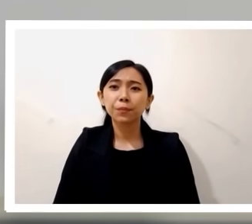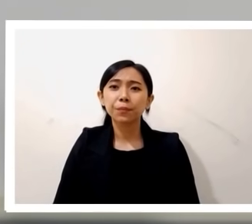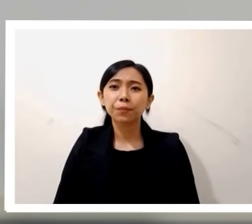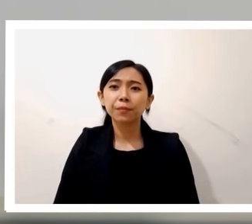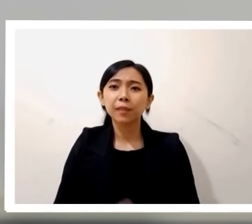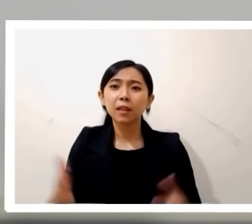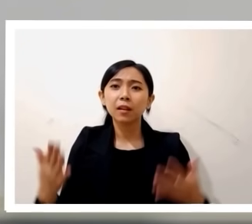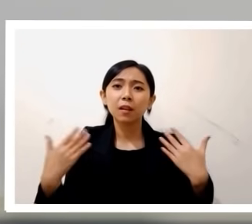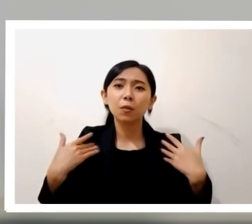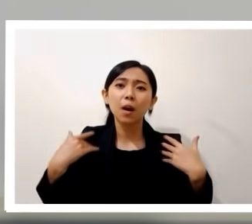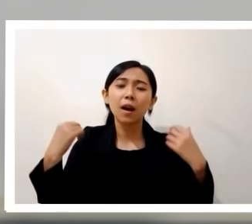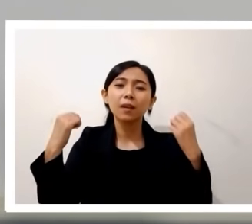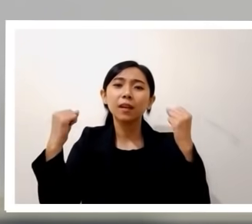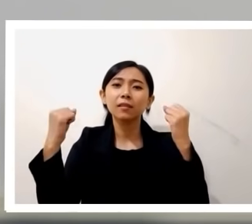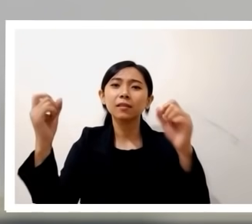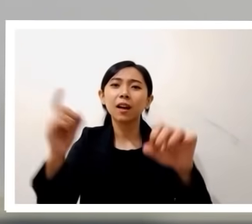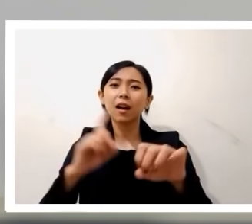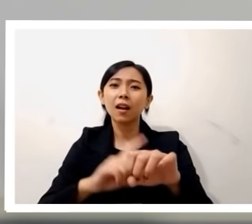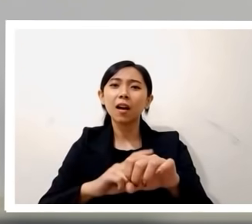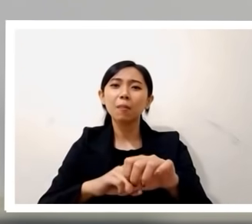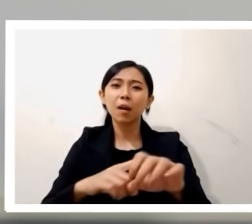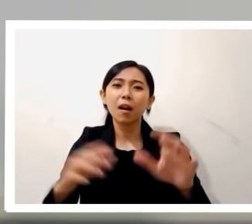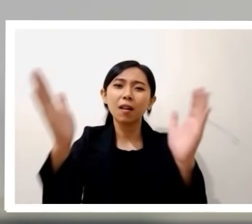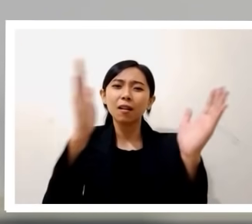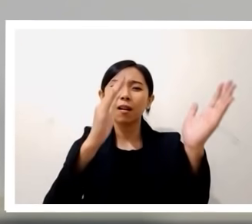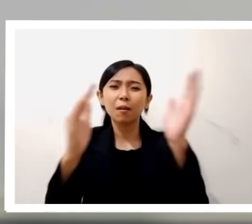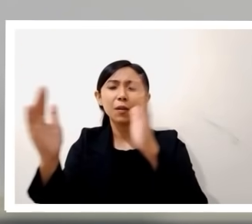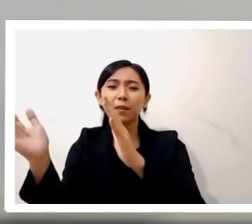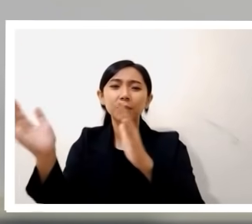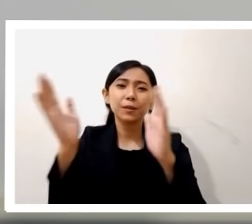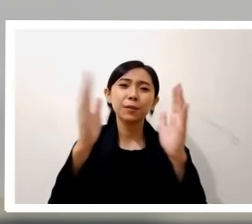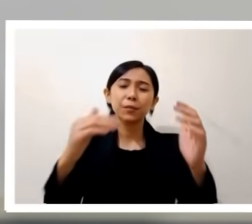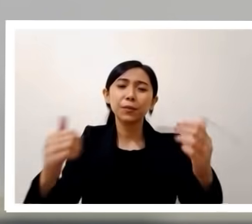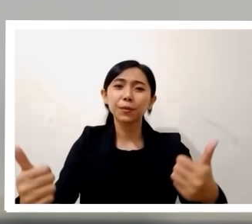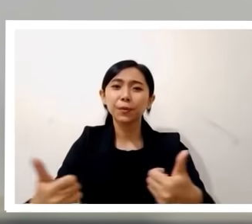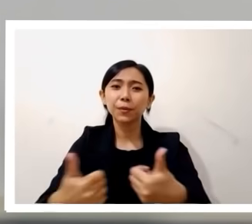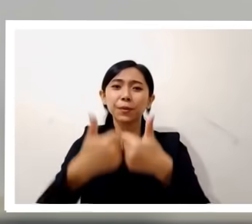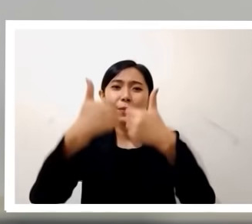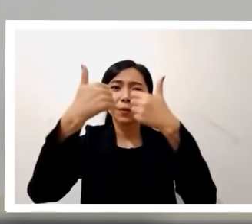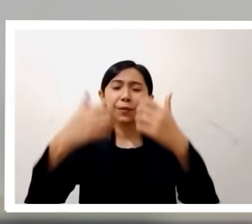Kekuatan kala badai menyerbu,